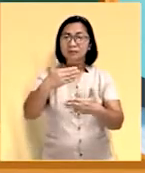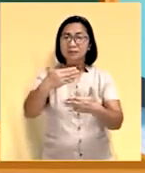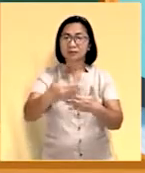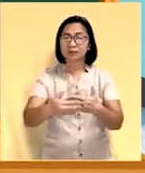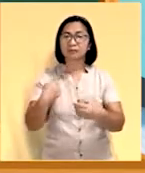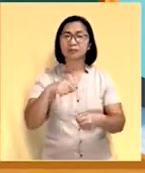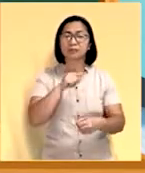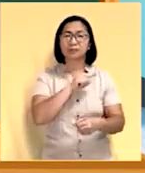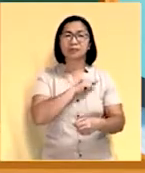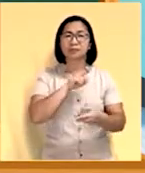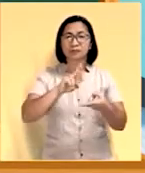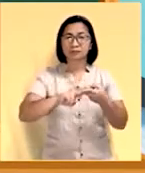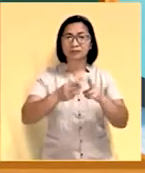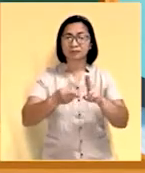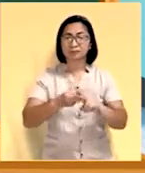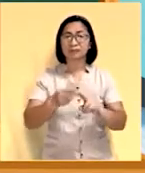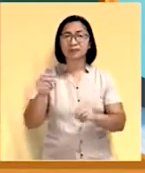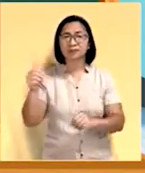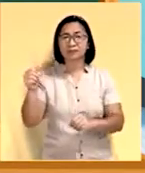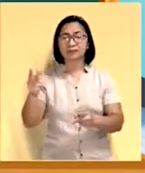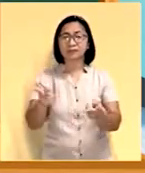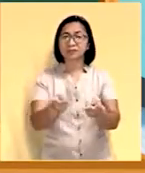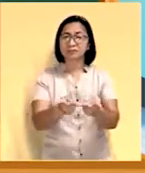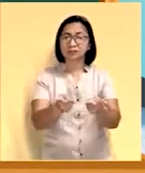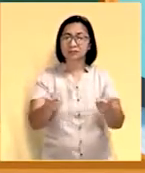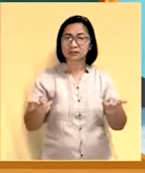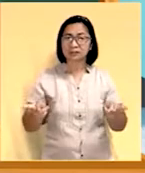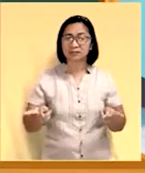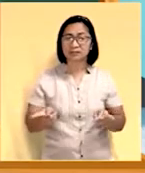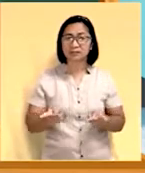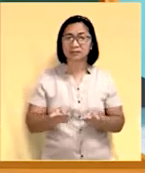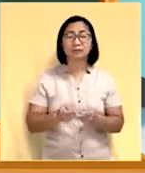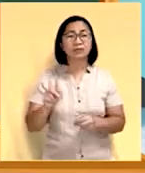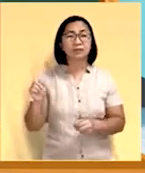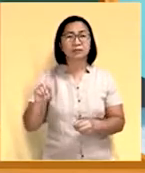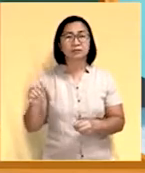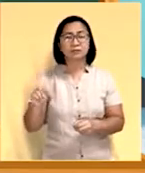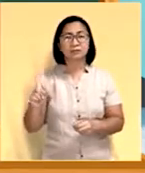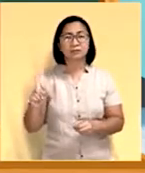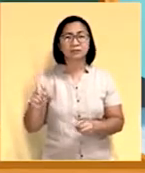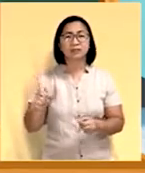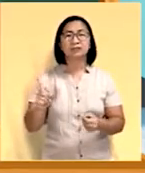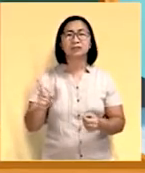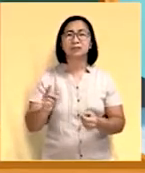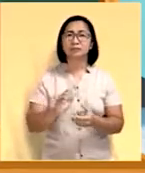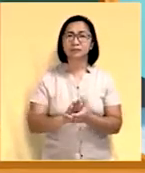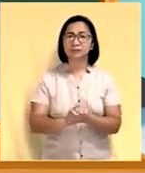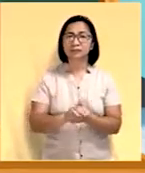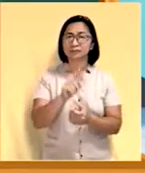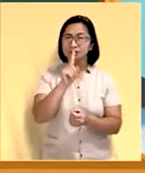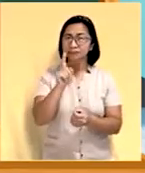Isusunod naman natin ang mga number na nasa tens place. Ano-ano ang mga ito?